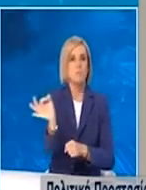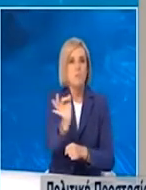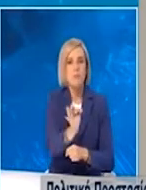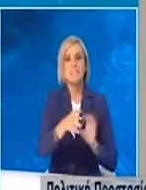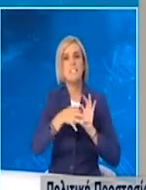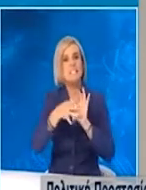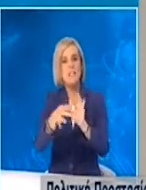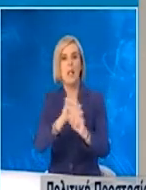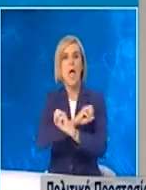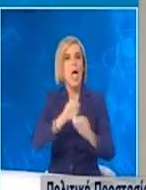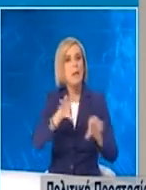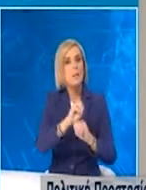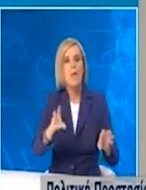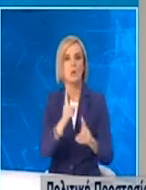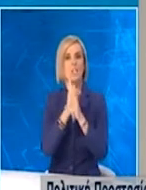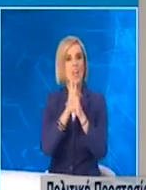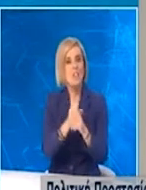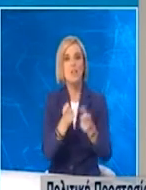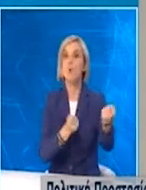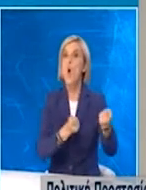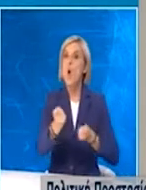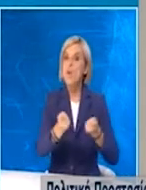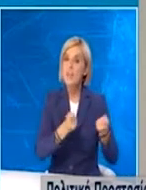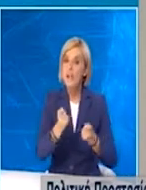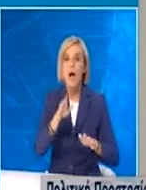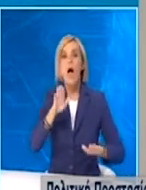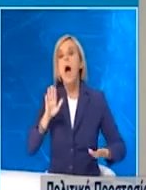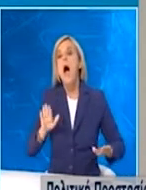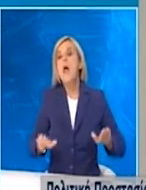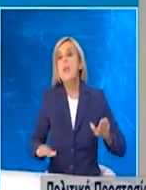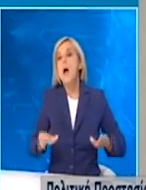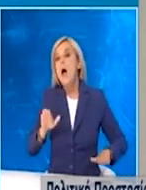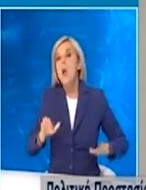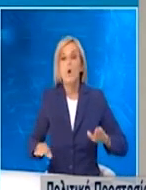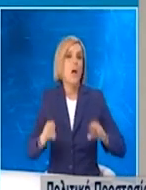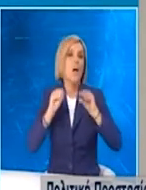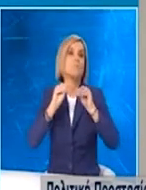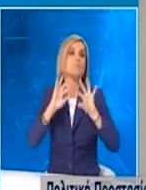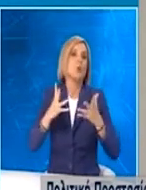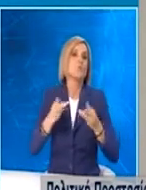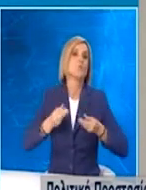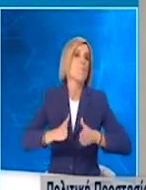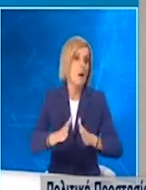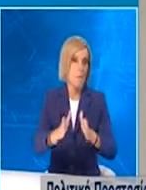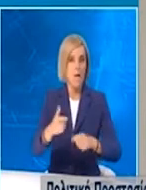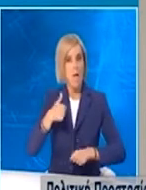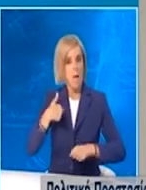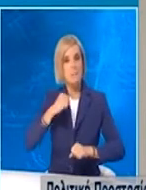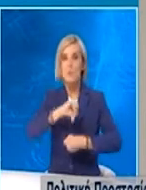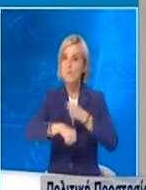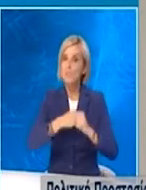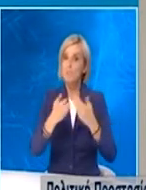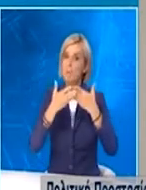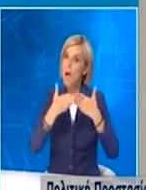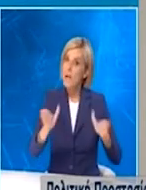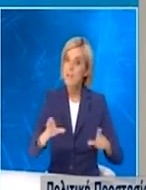όπως έχουμε ήδη πει και κινούμαστε με βάση τα δεδομένα κάθε φορά. Είπαμε ότι ανοίγουμε τη χώρα στο τουρισμό με ασφάλεια. Γνωρίζαμε από την